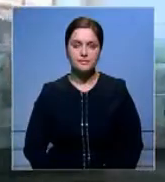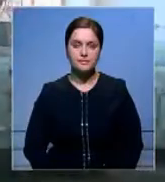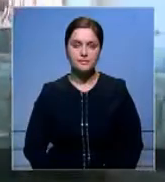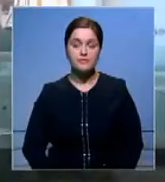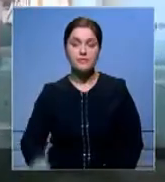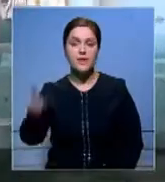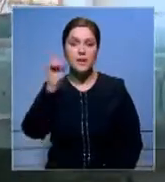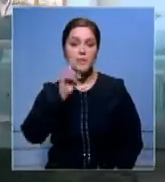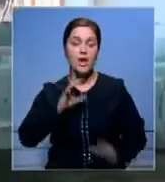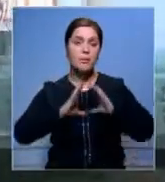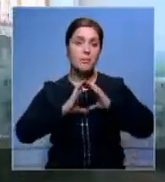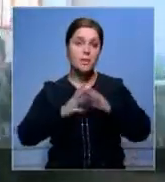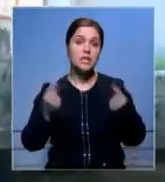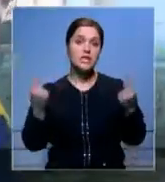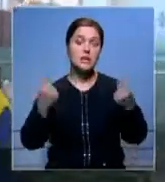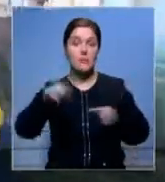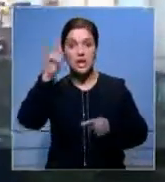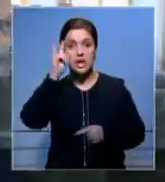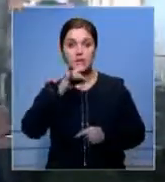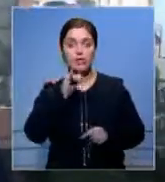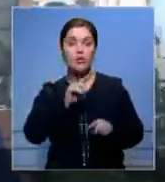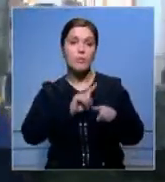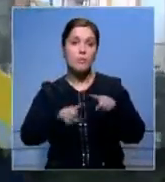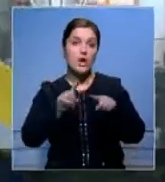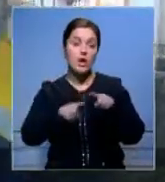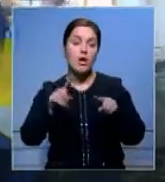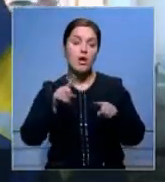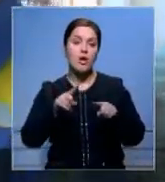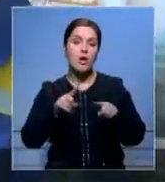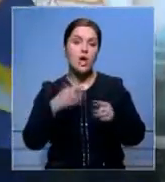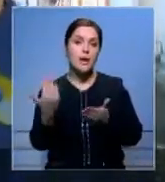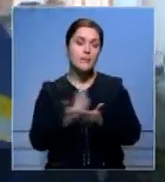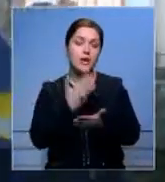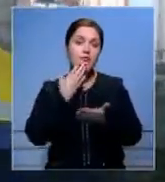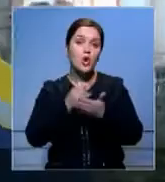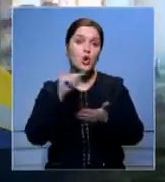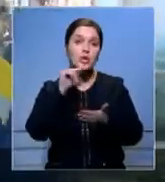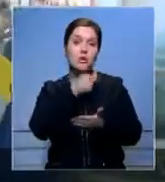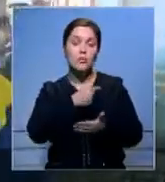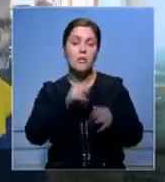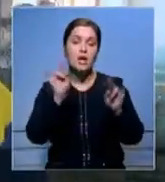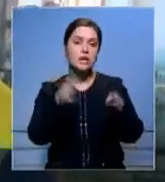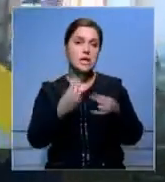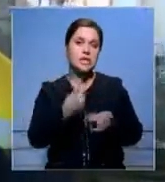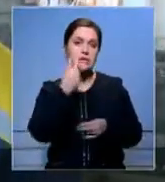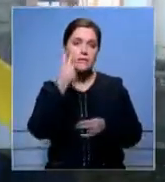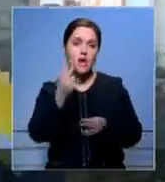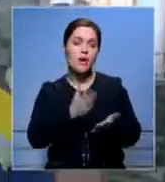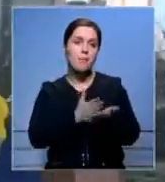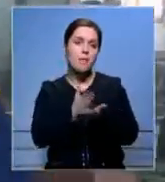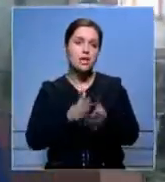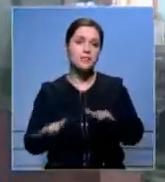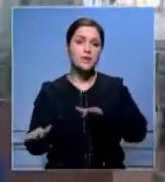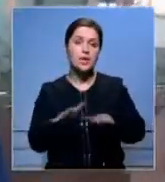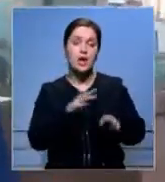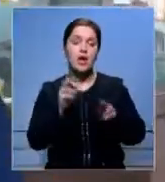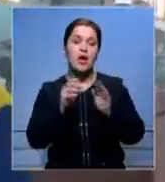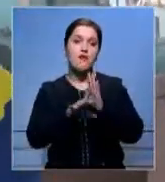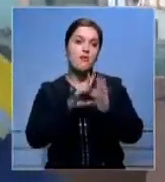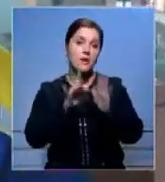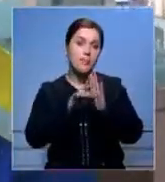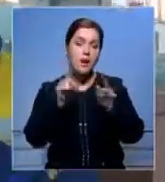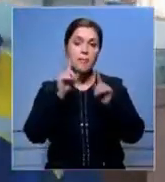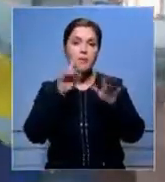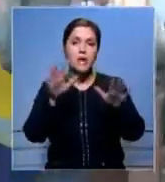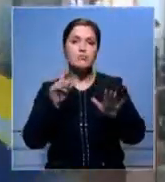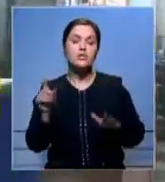Пока в мире властвует кризис, Казахстан ускоряет и обновляет свою экономику. Поэтому мы не должны оглядываться на такие политические мероприятия, как выборы в парламент,